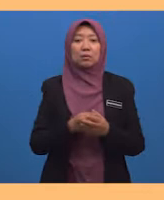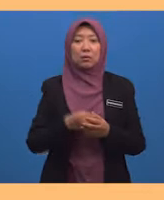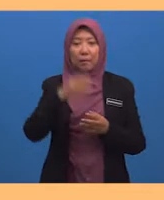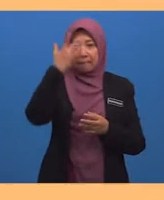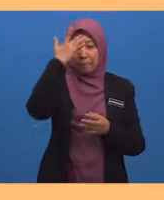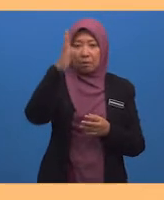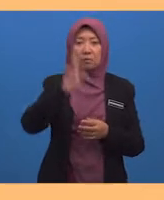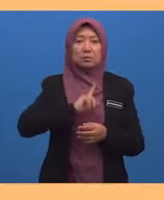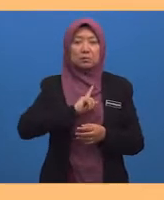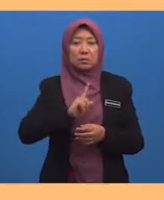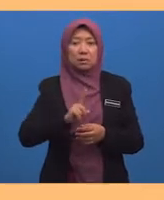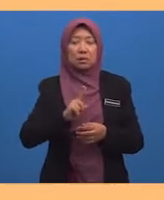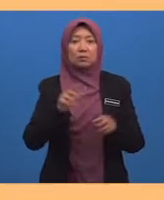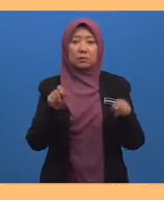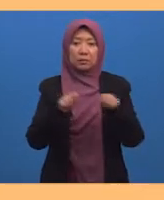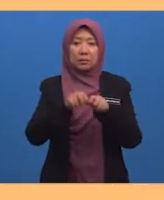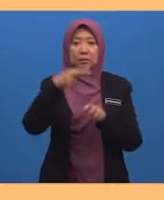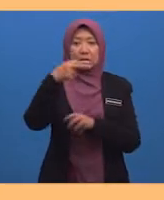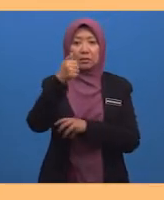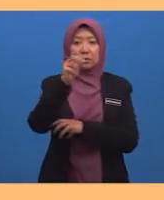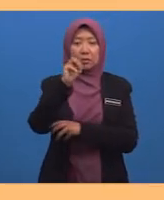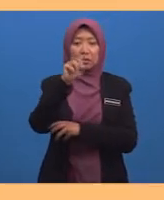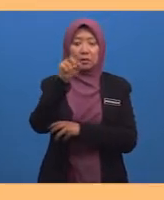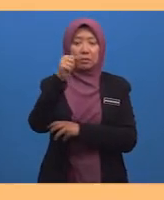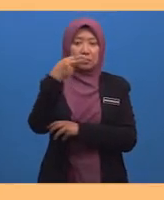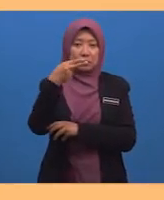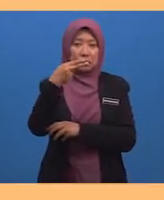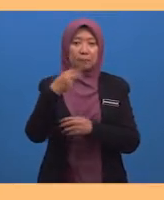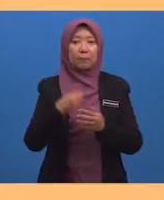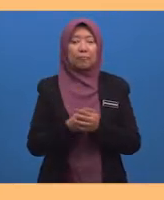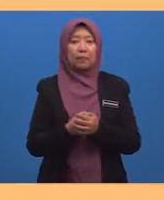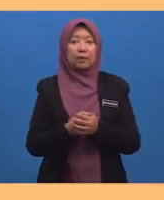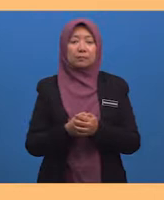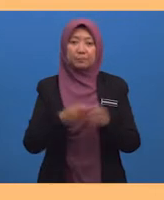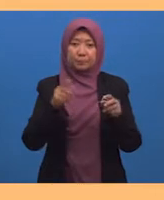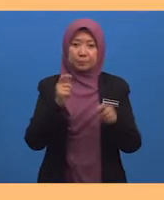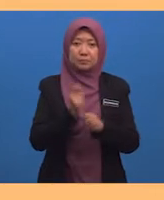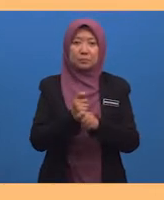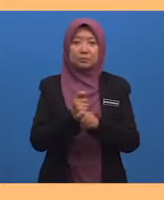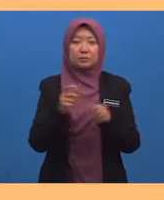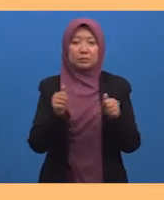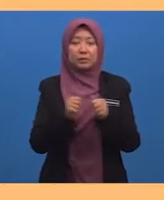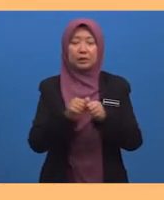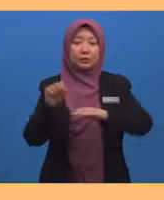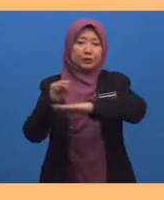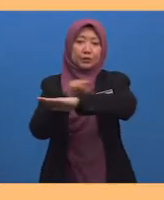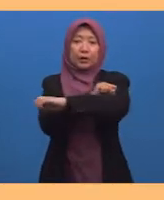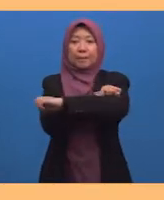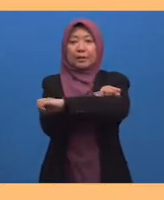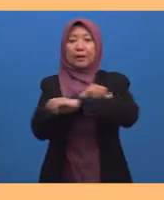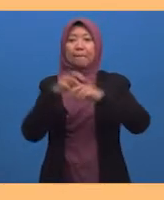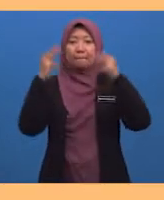Islam seperti Hamzah Bansuri. Hal ini amat bertepatan dengan gelaran Serambi Mekah yang